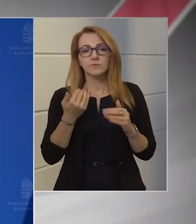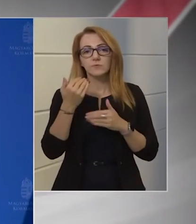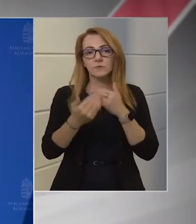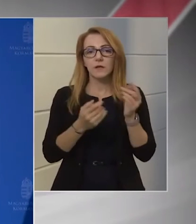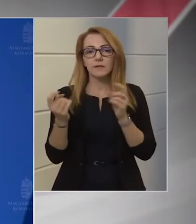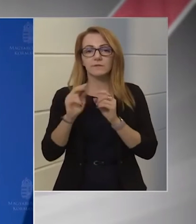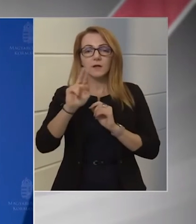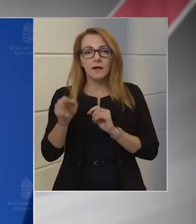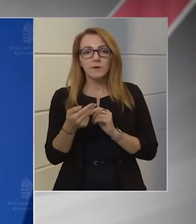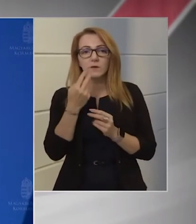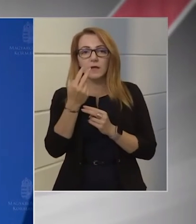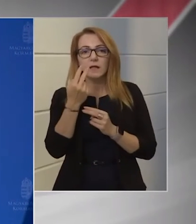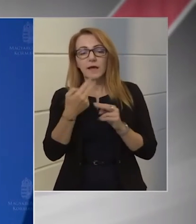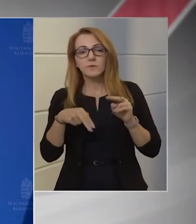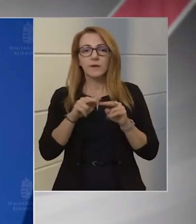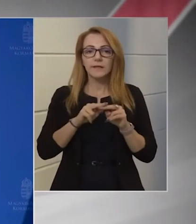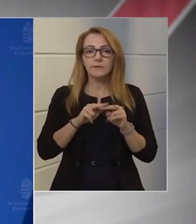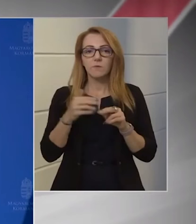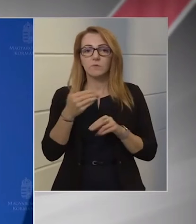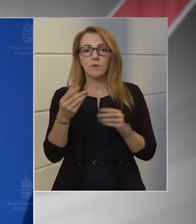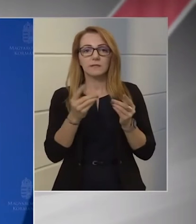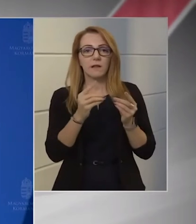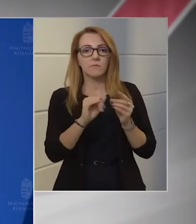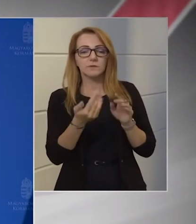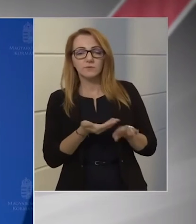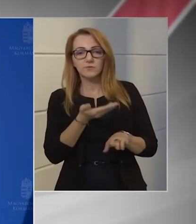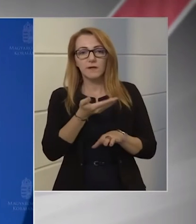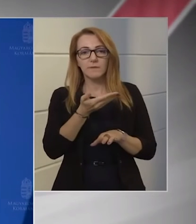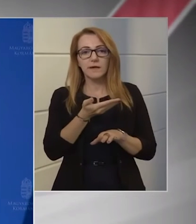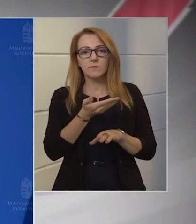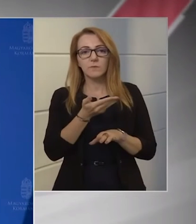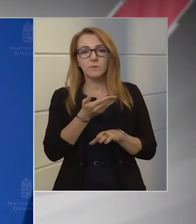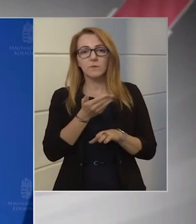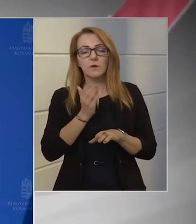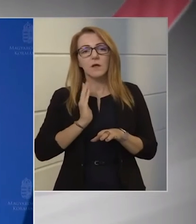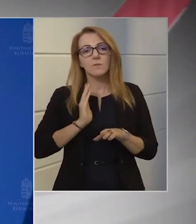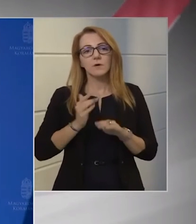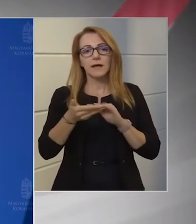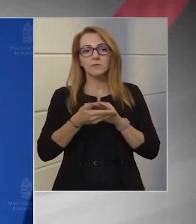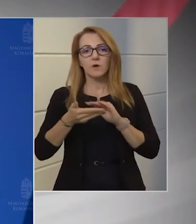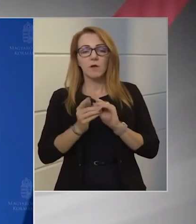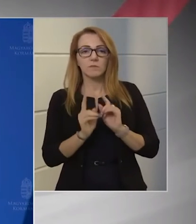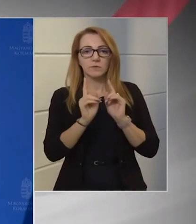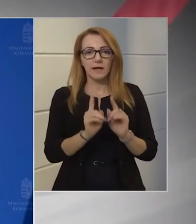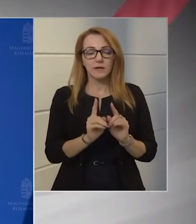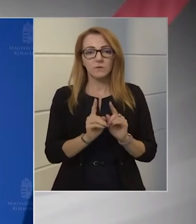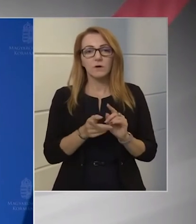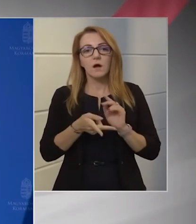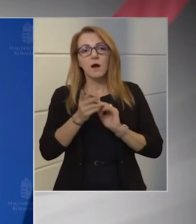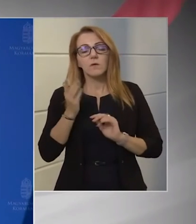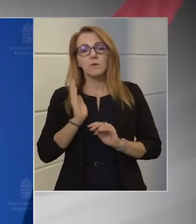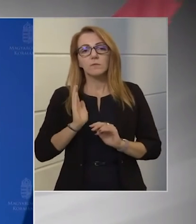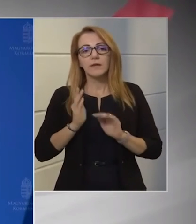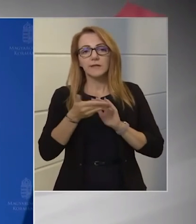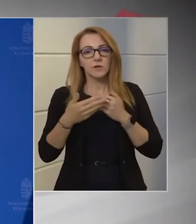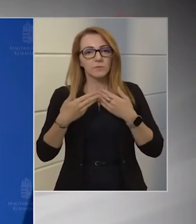indítanak a brüsszeli szankciókról, amellyel kapcsolatban a kérdéseket a következő napokban mutatják be, ezekre pedig klasszikus